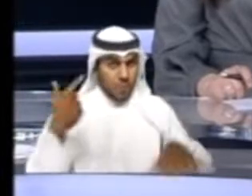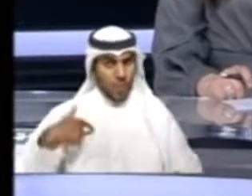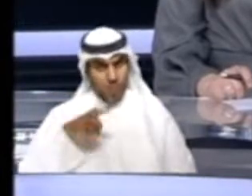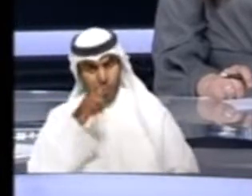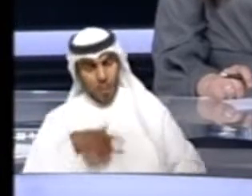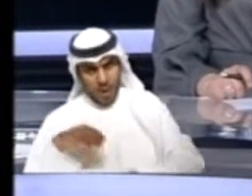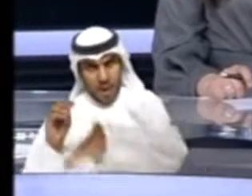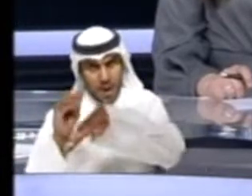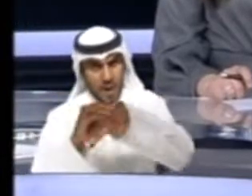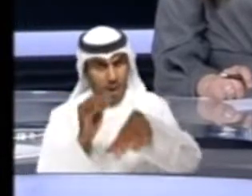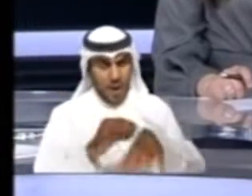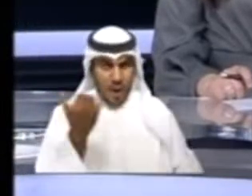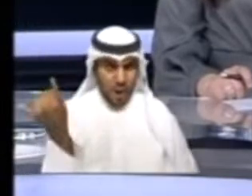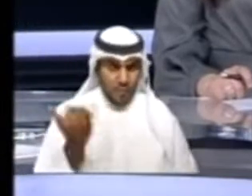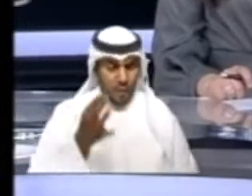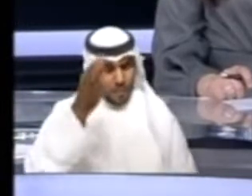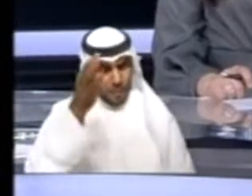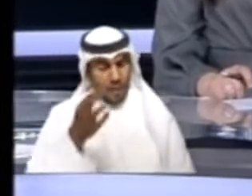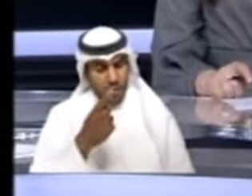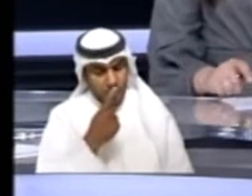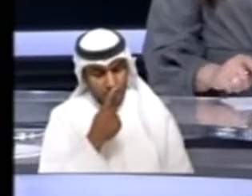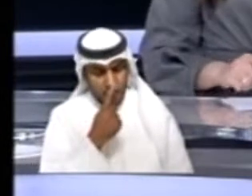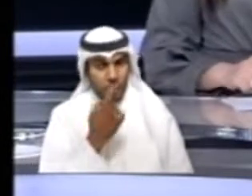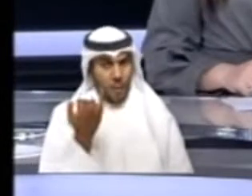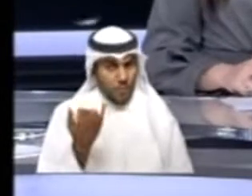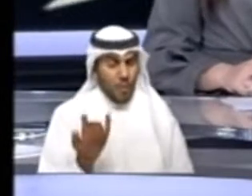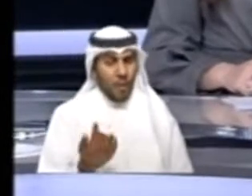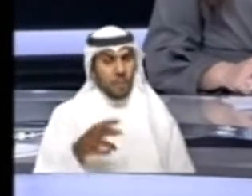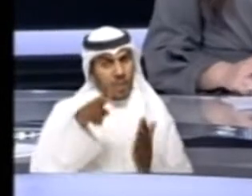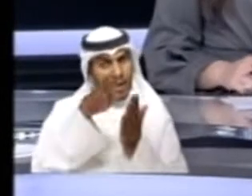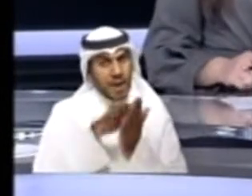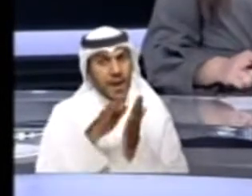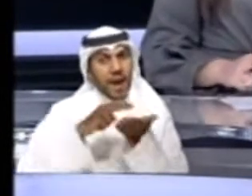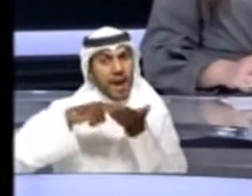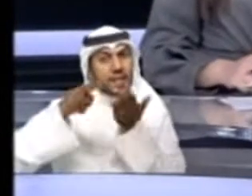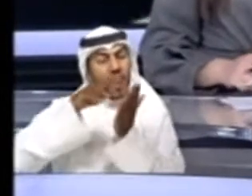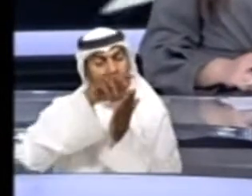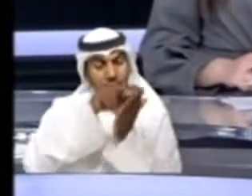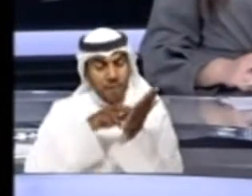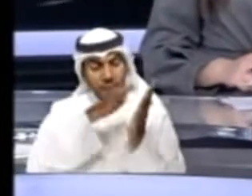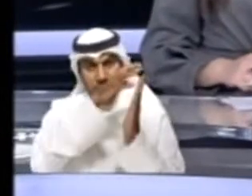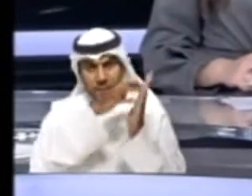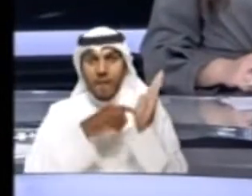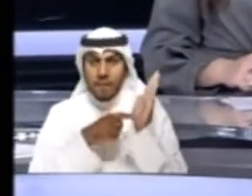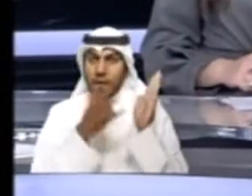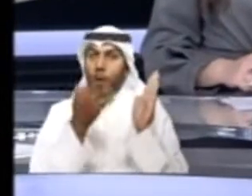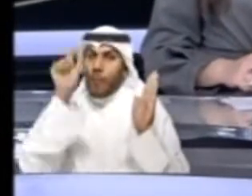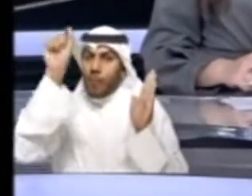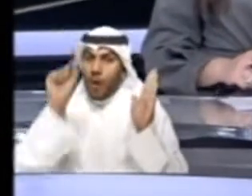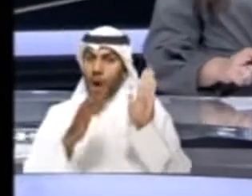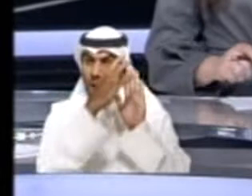للنواب مؤكدين السمع والطاعة لمضامين تلك الرسالة الأميرية. وأوضح النواب أن رسالة